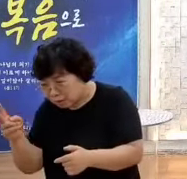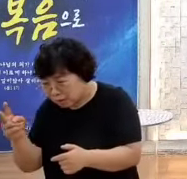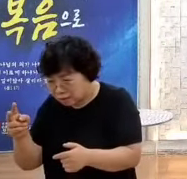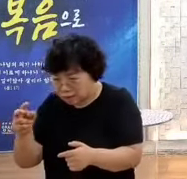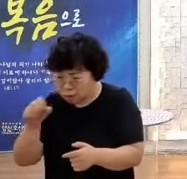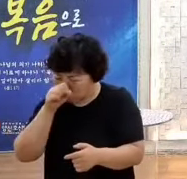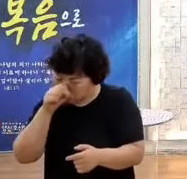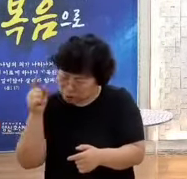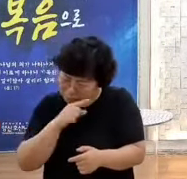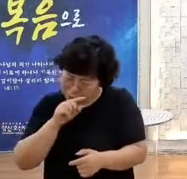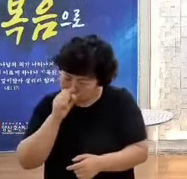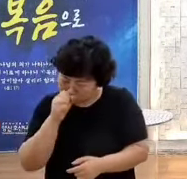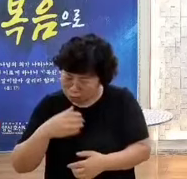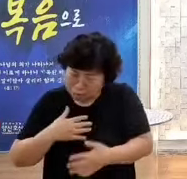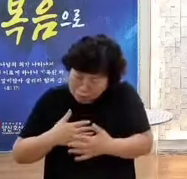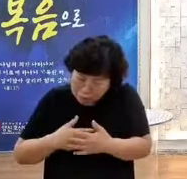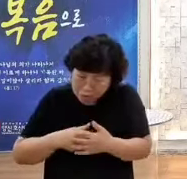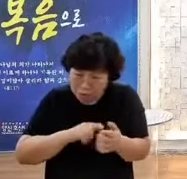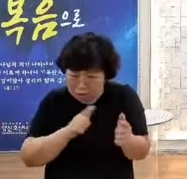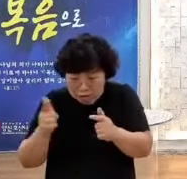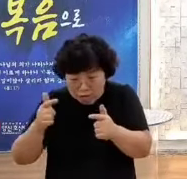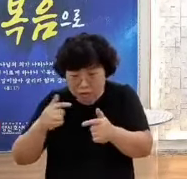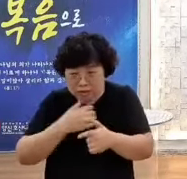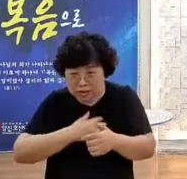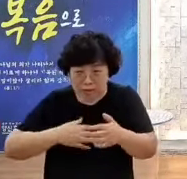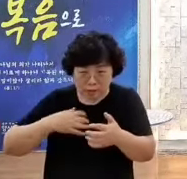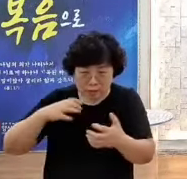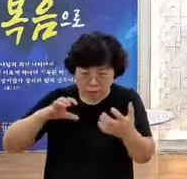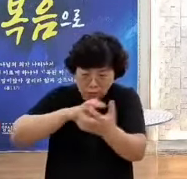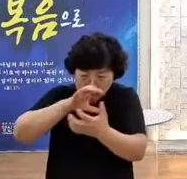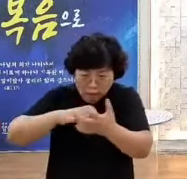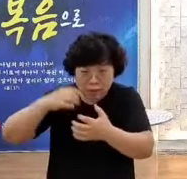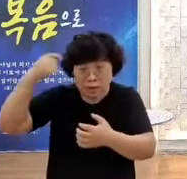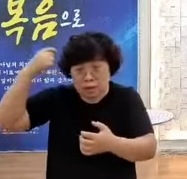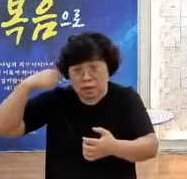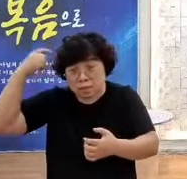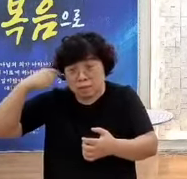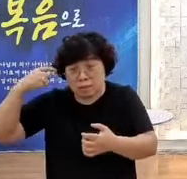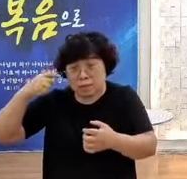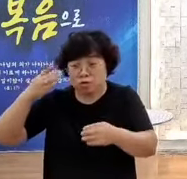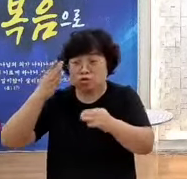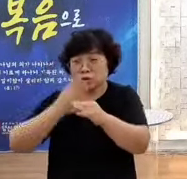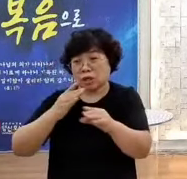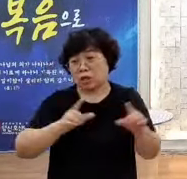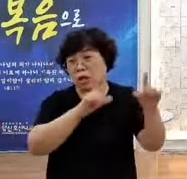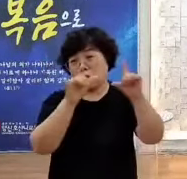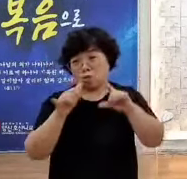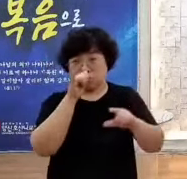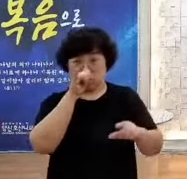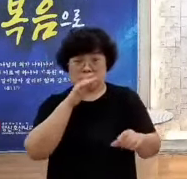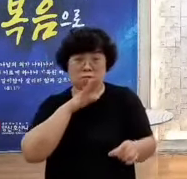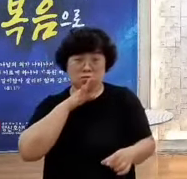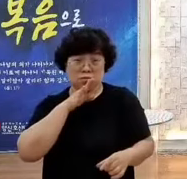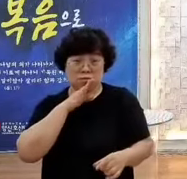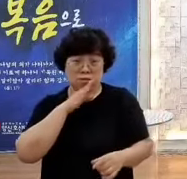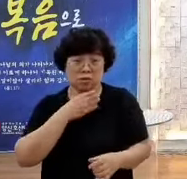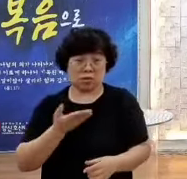좋았다 나빴다, 불안했다 좋았다, 뭐 여러 가지 감정이 교차하고 그렇게 살고 있습니다. 여러분, 그런데요,